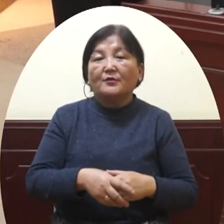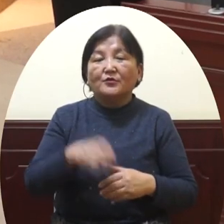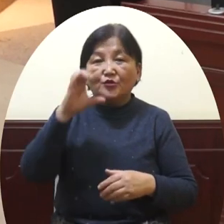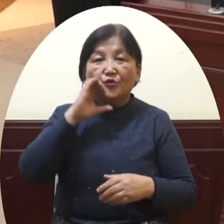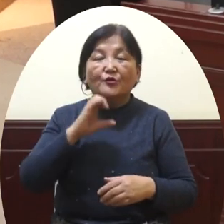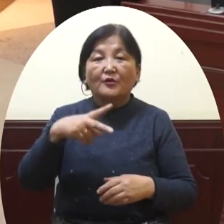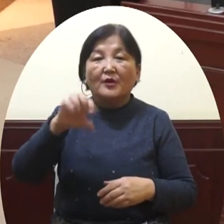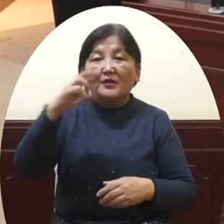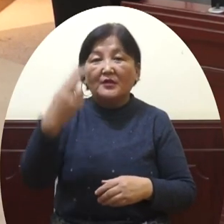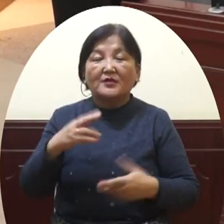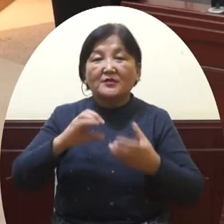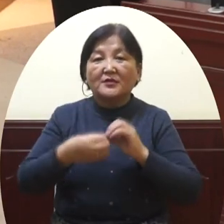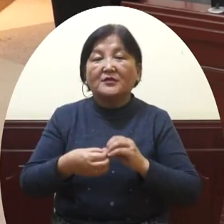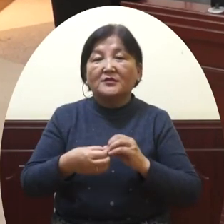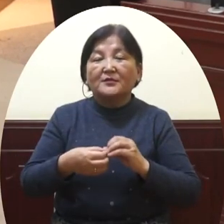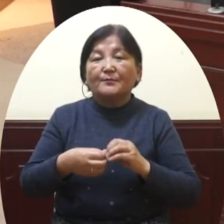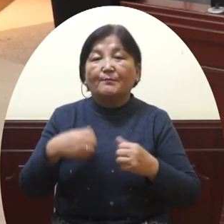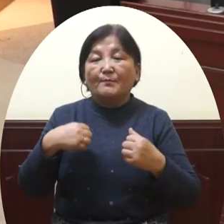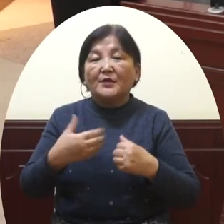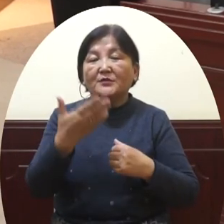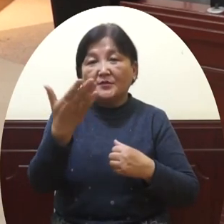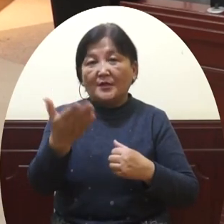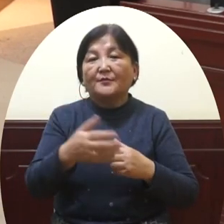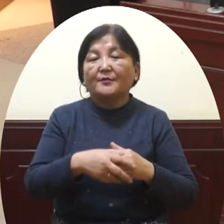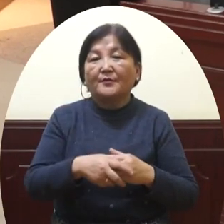Сонирхолтой лекцийн төгсөө доктор